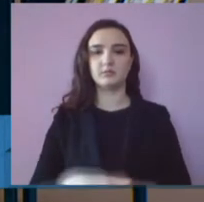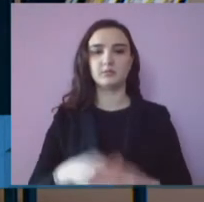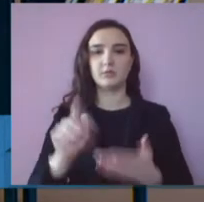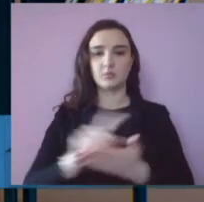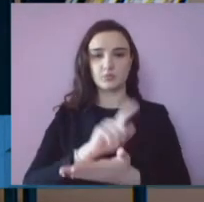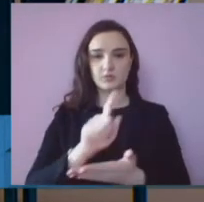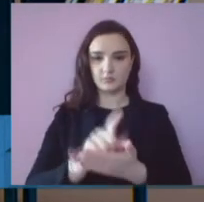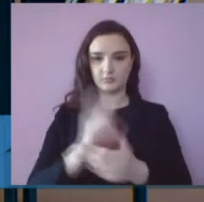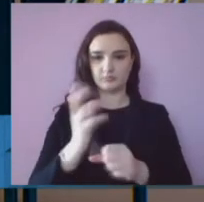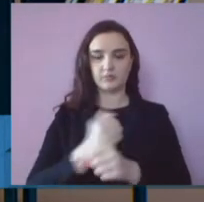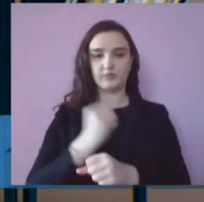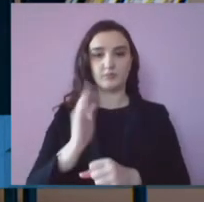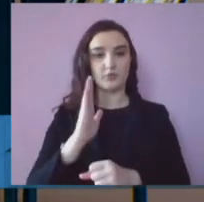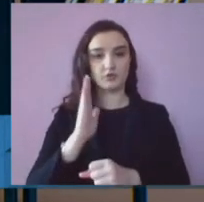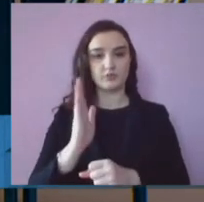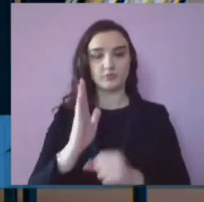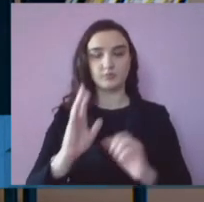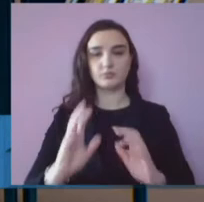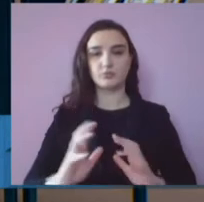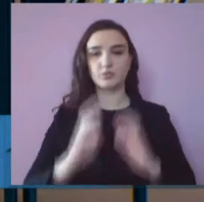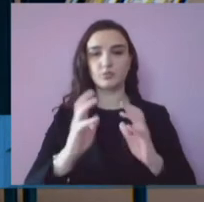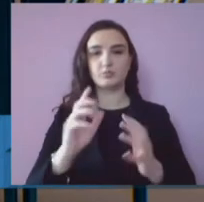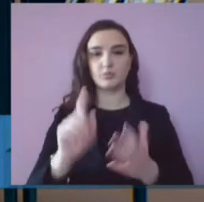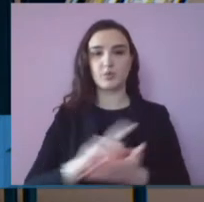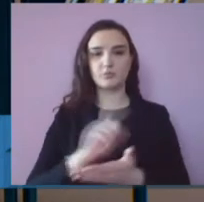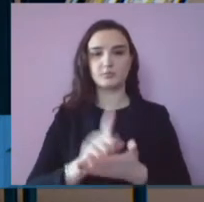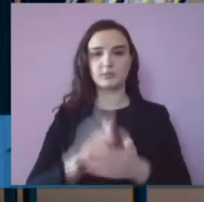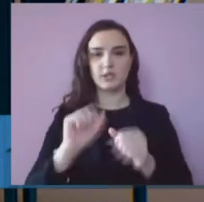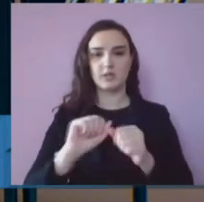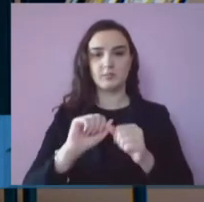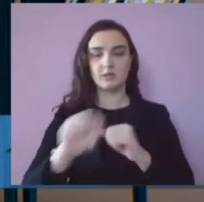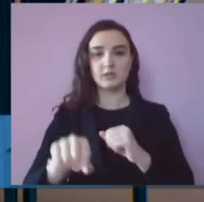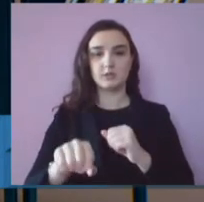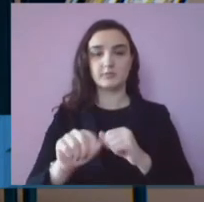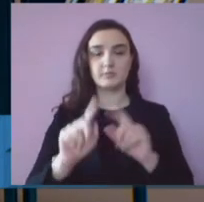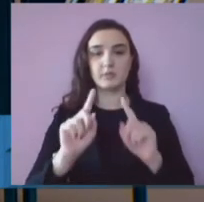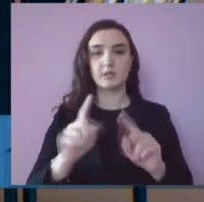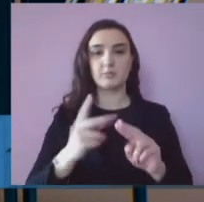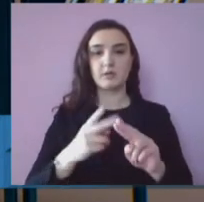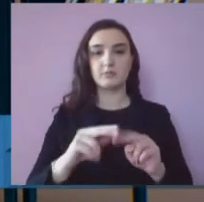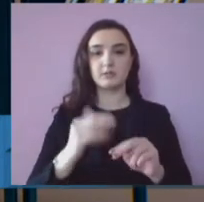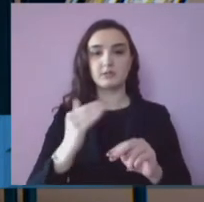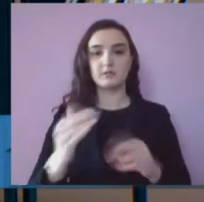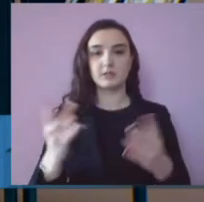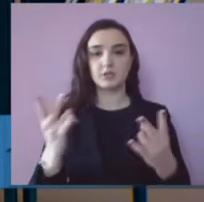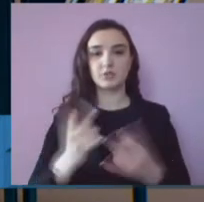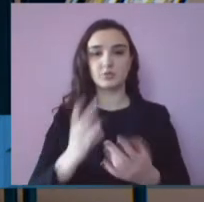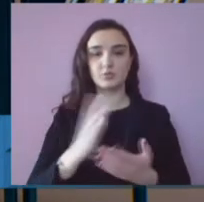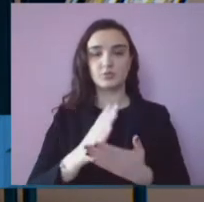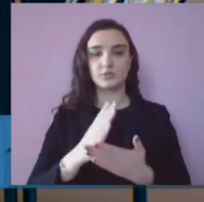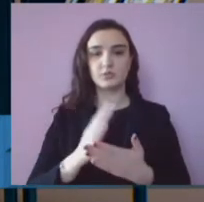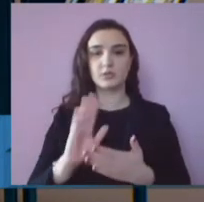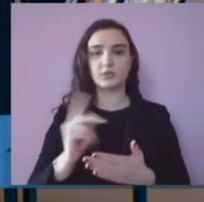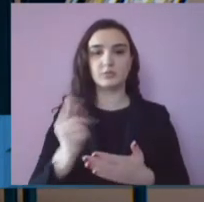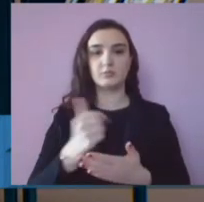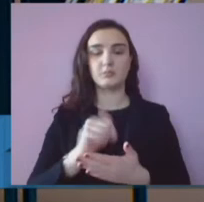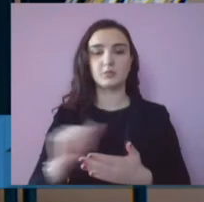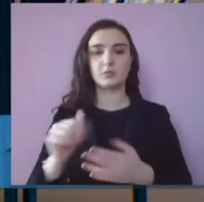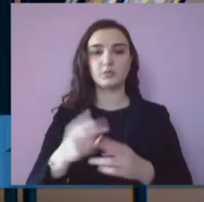გავიმარჯვებთ. კაცობრიობა აუცილებლად დაამარცხებს მას, მაგრამ ამისათვის საჭიროა არამხოლოდ ის,